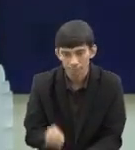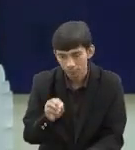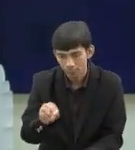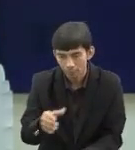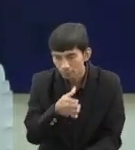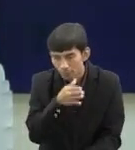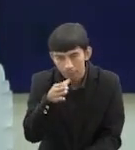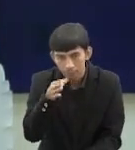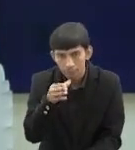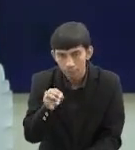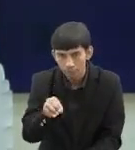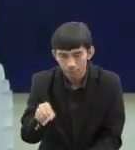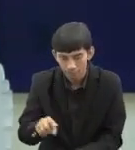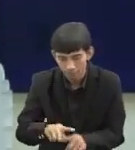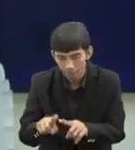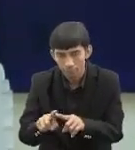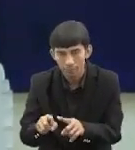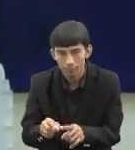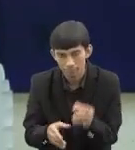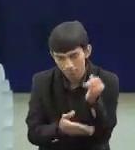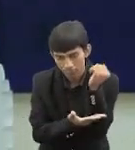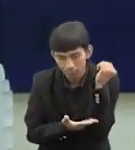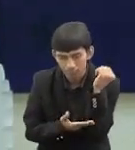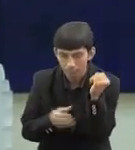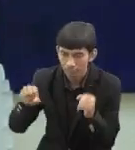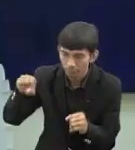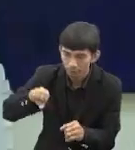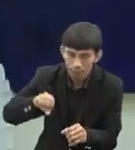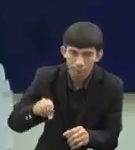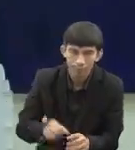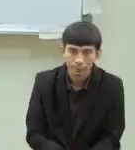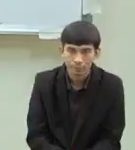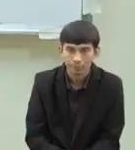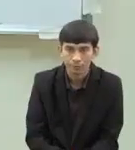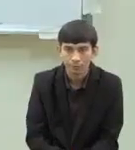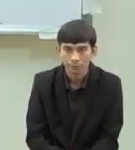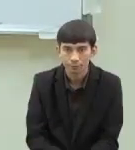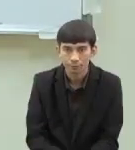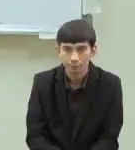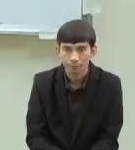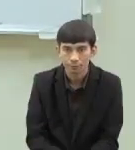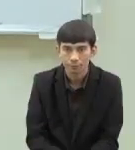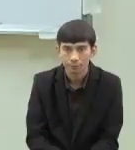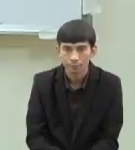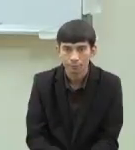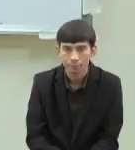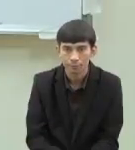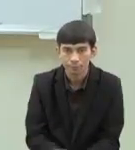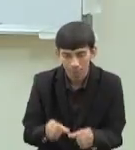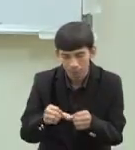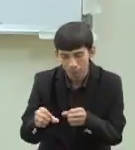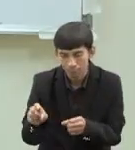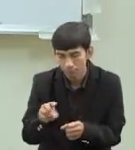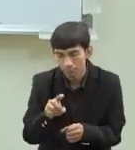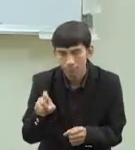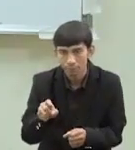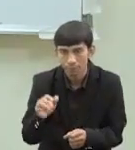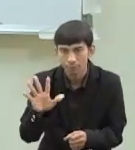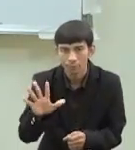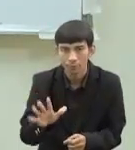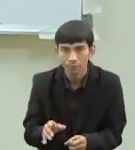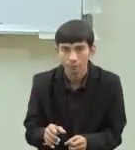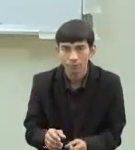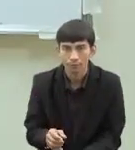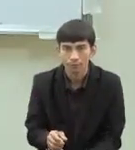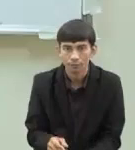Nó có nát đồng nắm chống ca. Nâng đồng nắm xem xếng tiết chỉ cử su. Mở rệt dây chân á con. Chà. bần to sầm nua tới tỷ pram